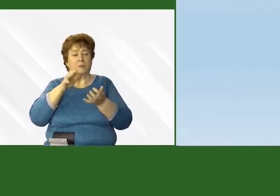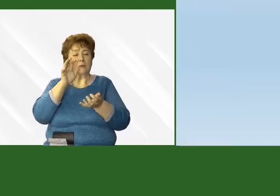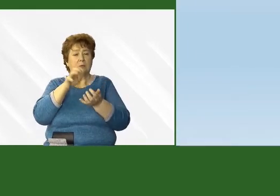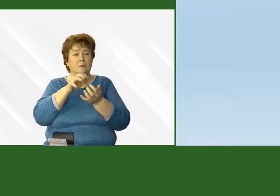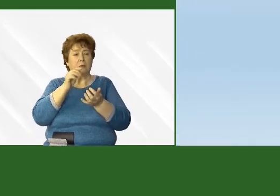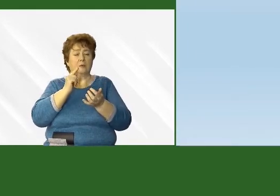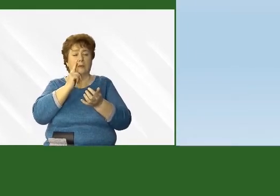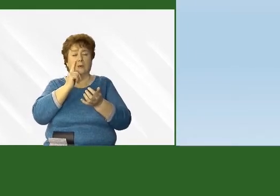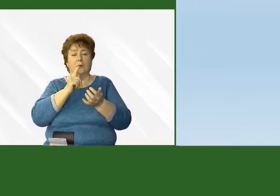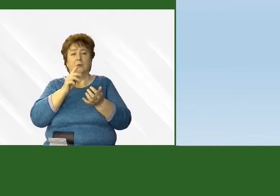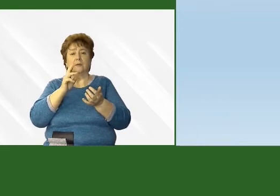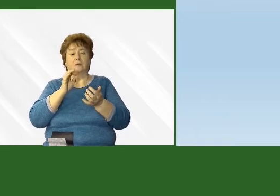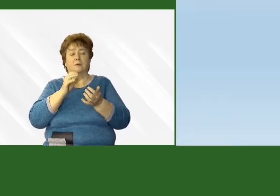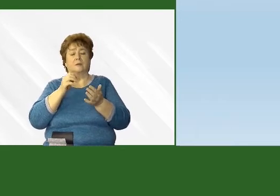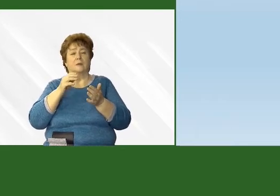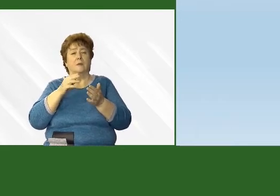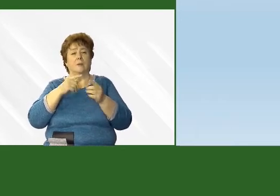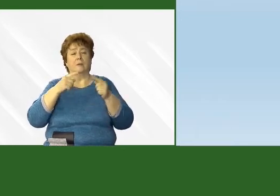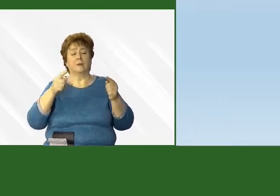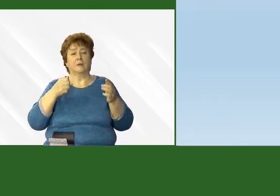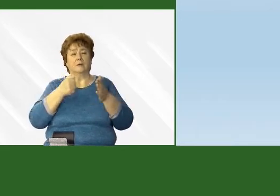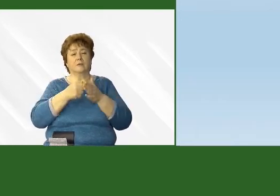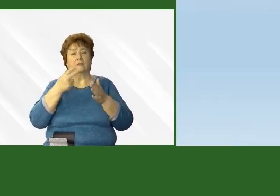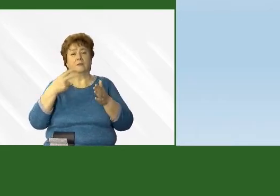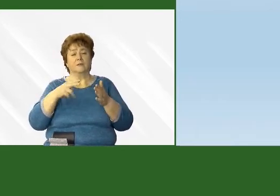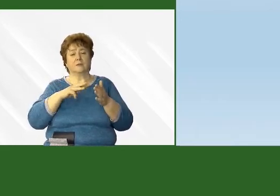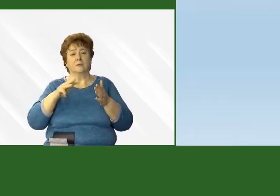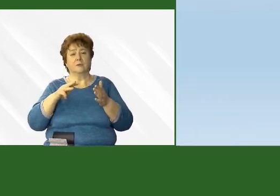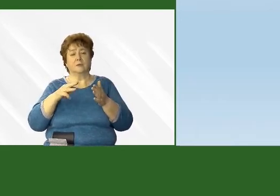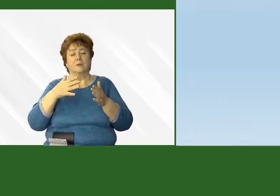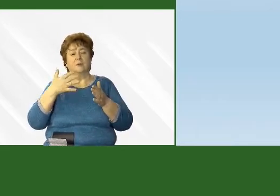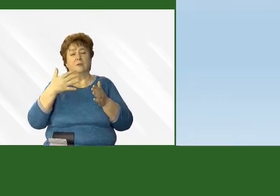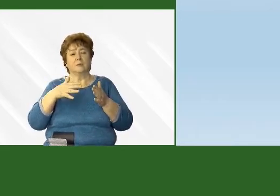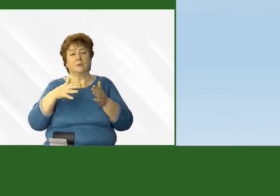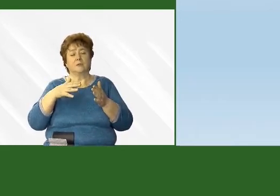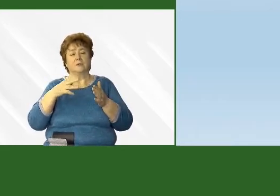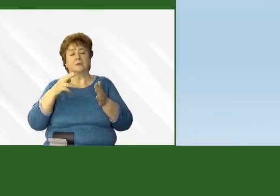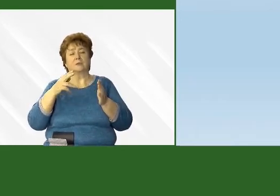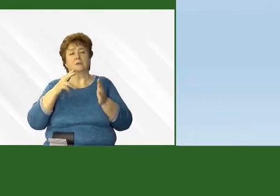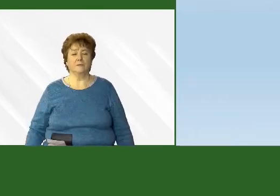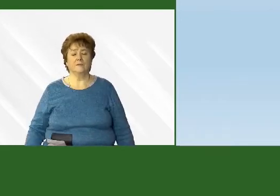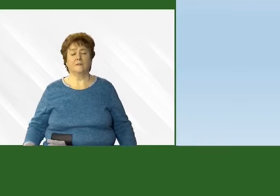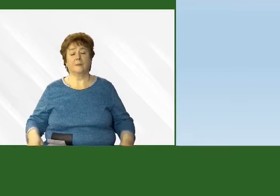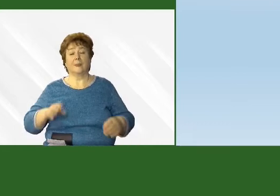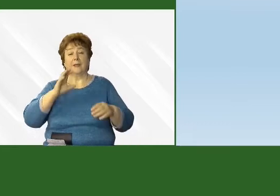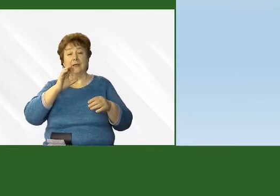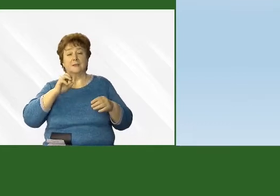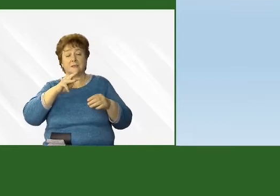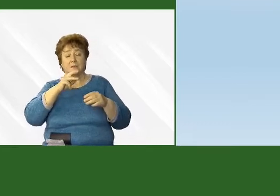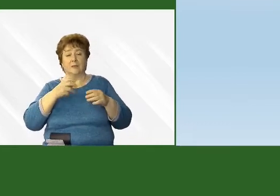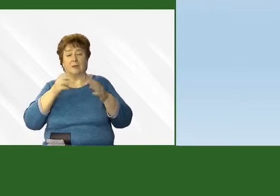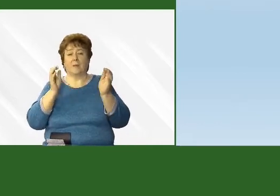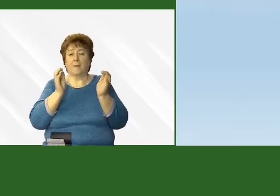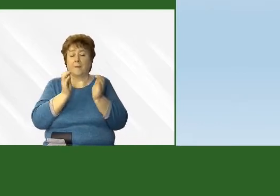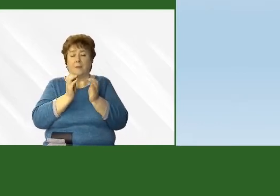китов. Длина самцов – до 20 метров. Весят до 50-70 тонн. Самки